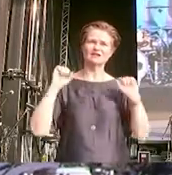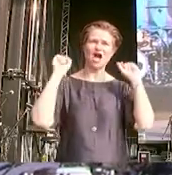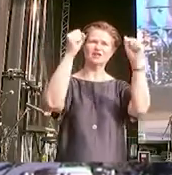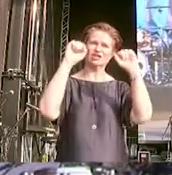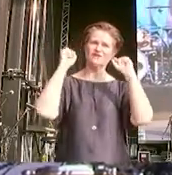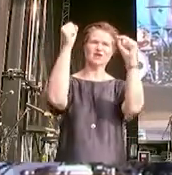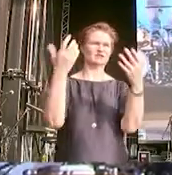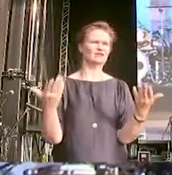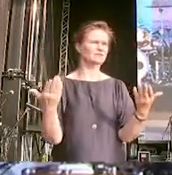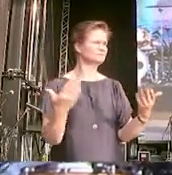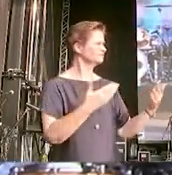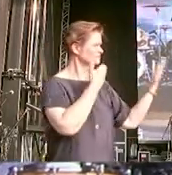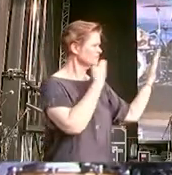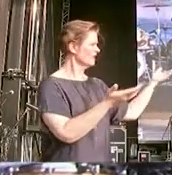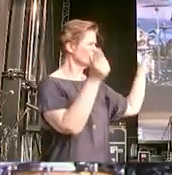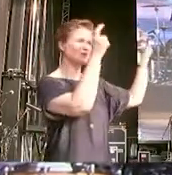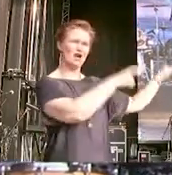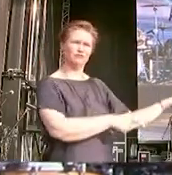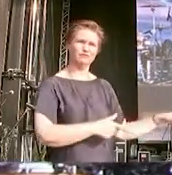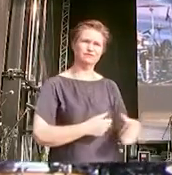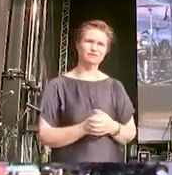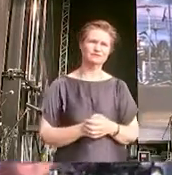Ja, danke an Pro Asyl.